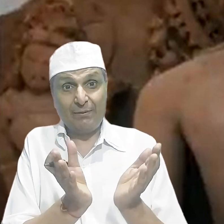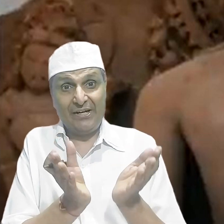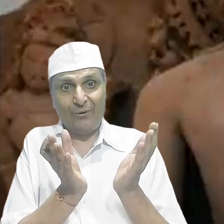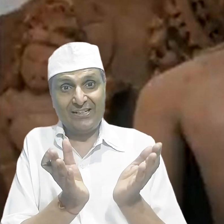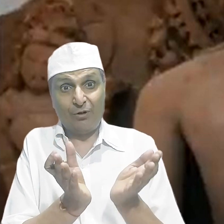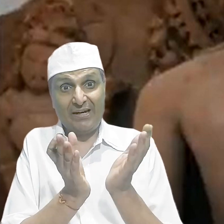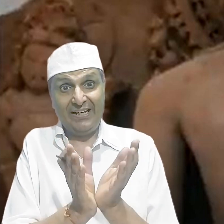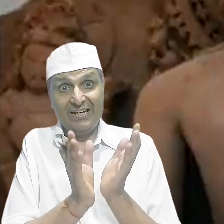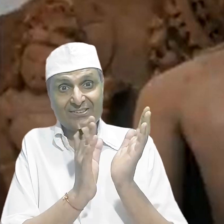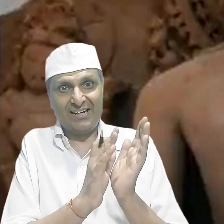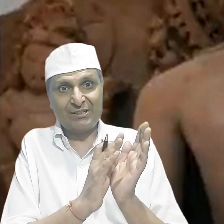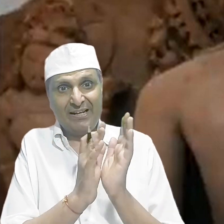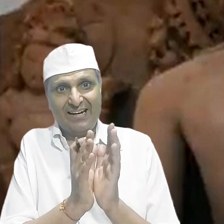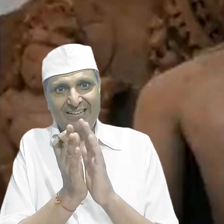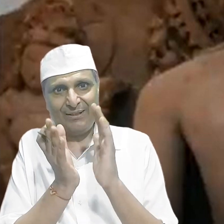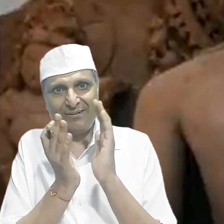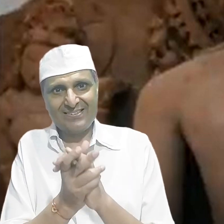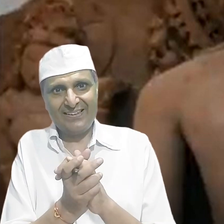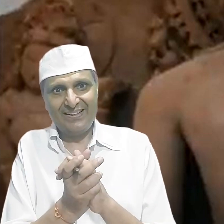सब्सक्राइब करें